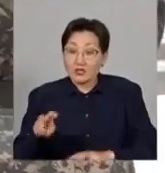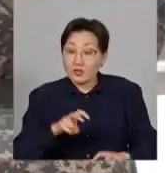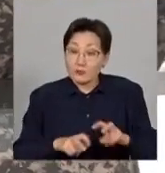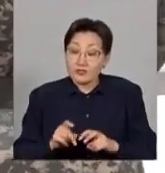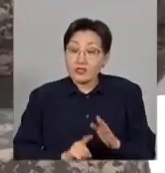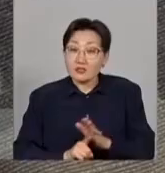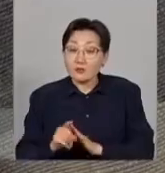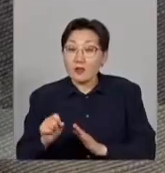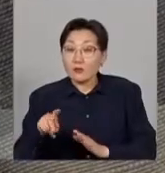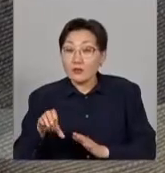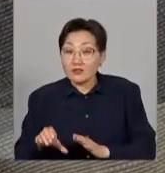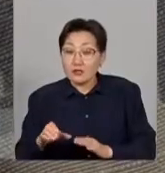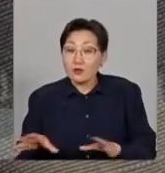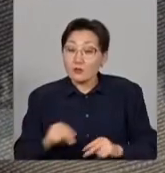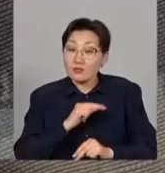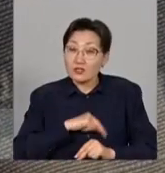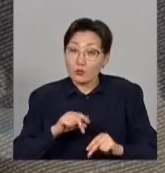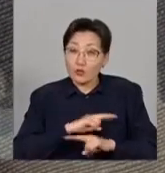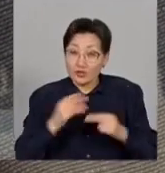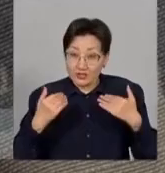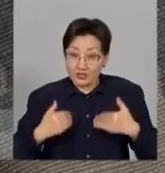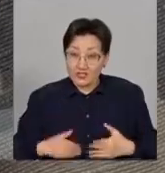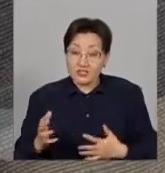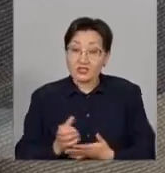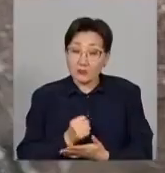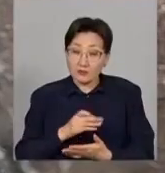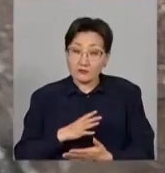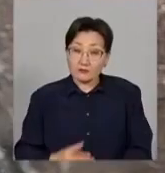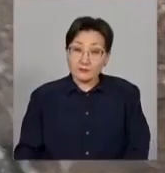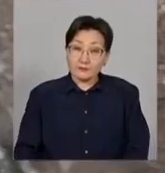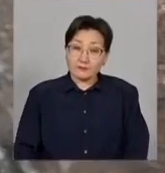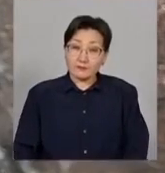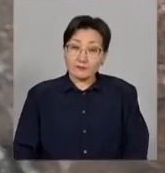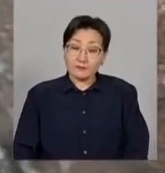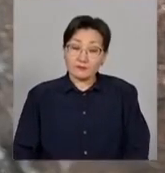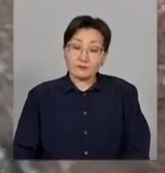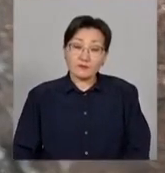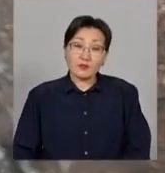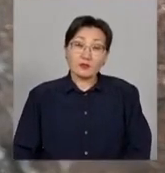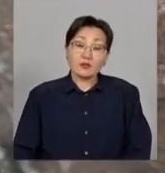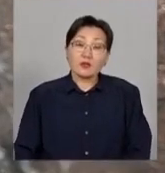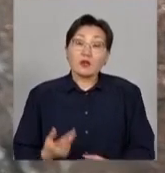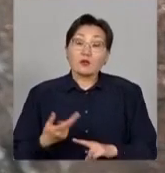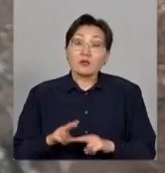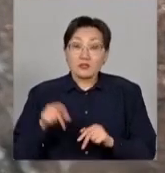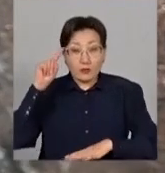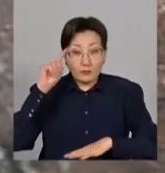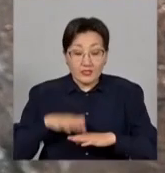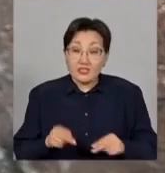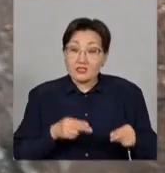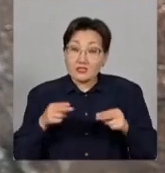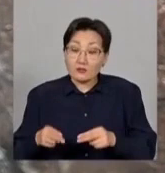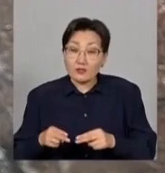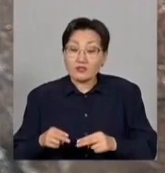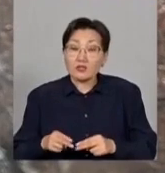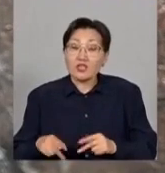шыққан Алмас Аубәкіров әріптесінің денесін өлі күйінде тауып алған. Я прибыл сюда. Осында әкімдікке келдік.